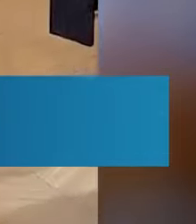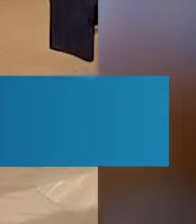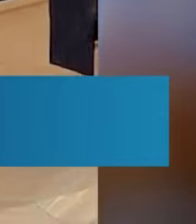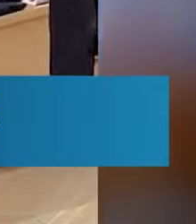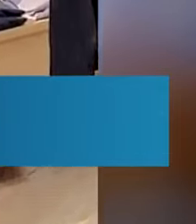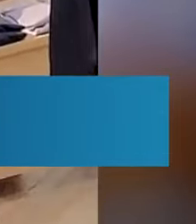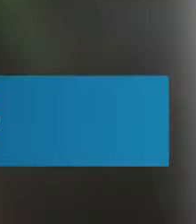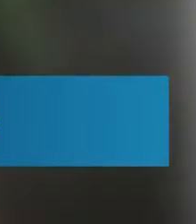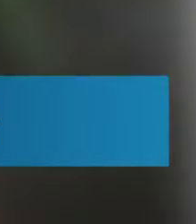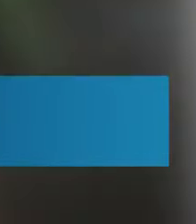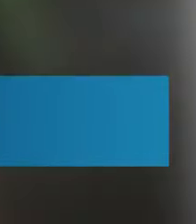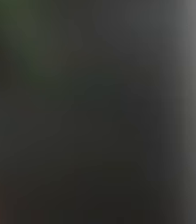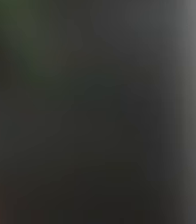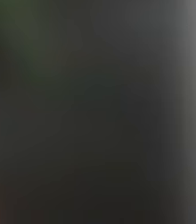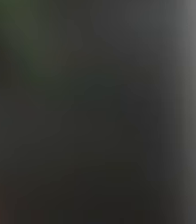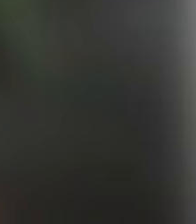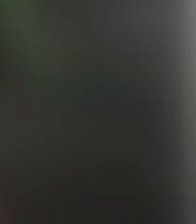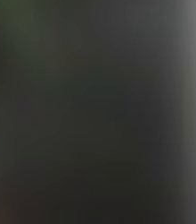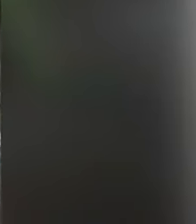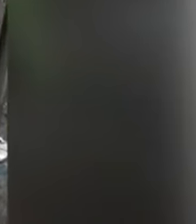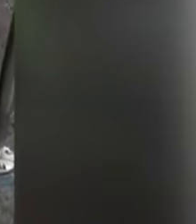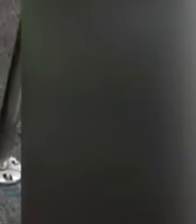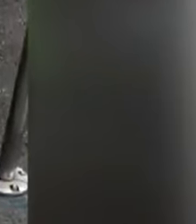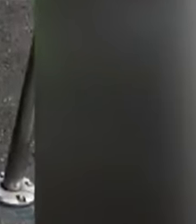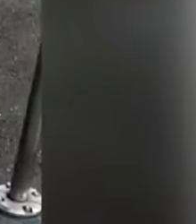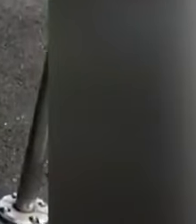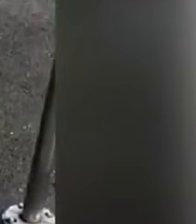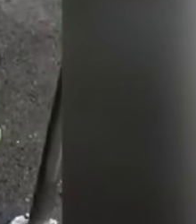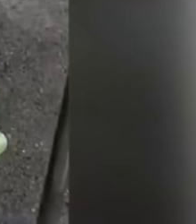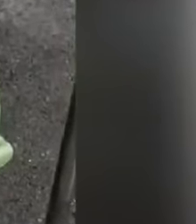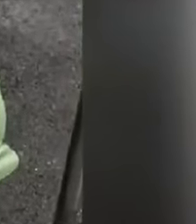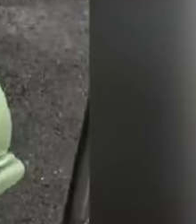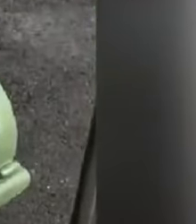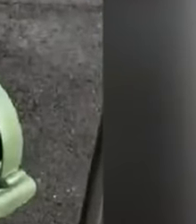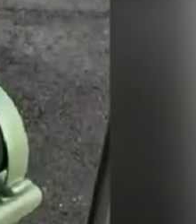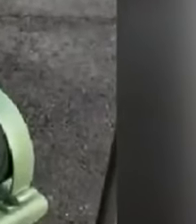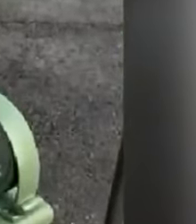잇따르는데 하지만 분명히 문제가 있다는 반응이 다수였습니다.